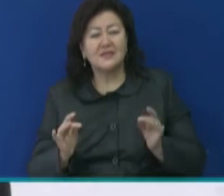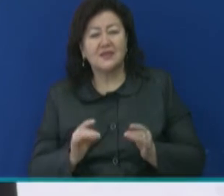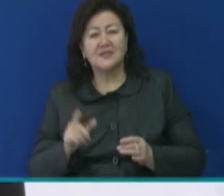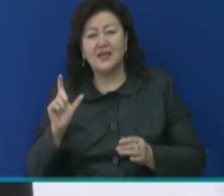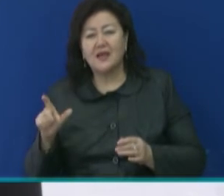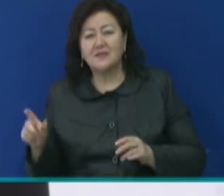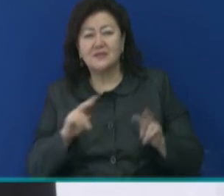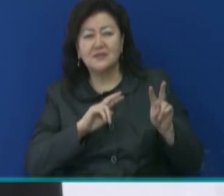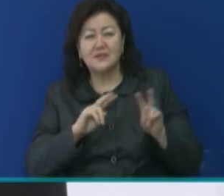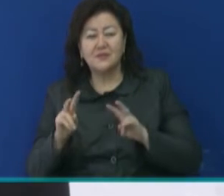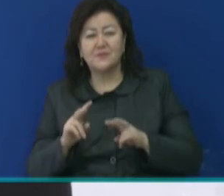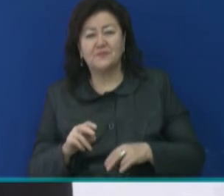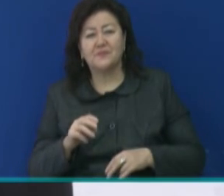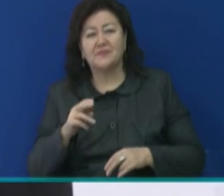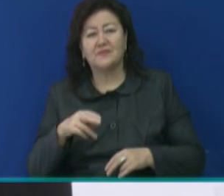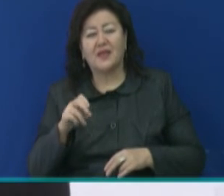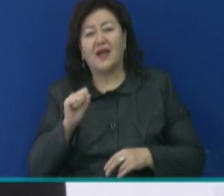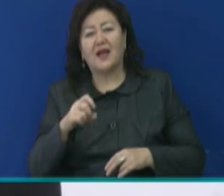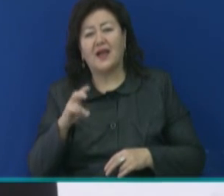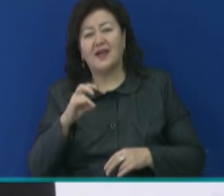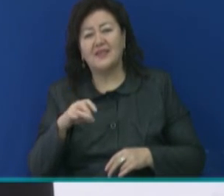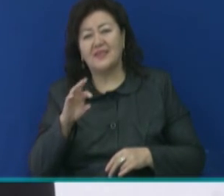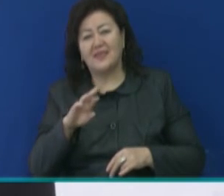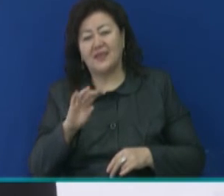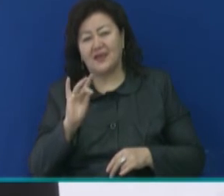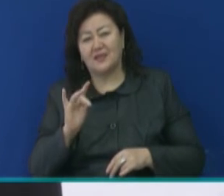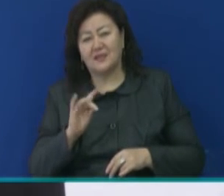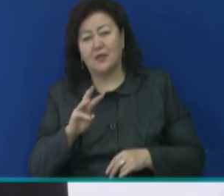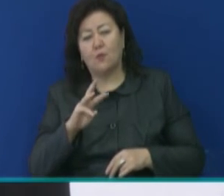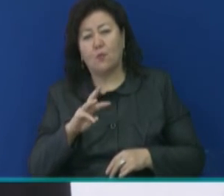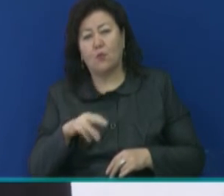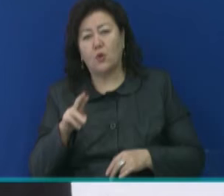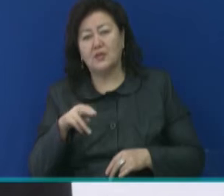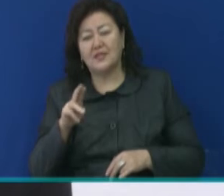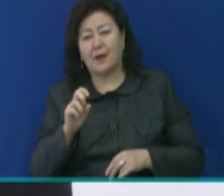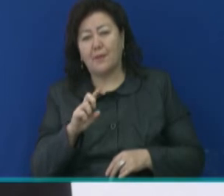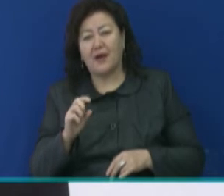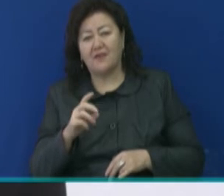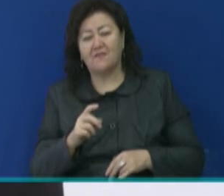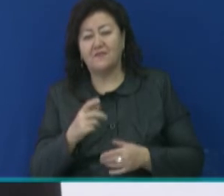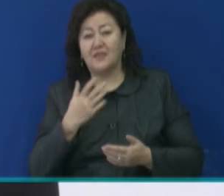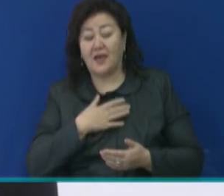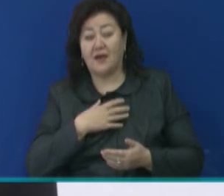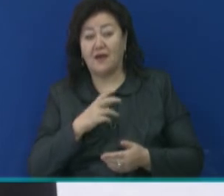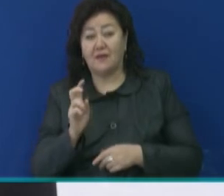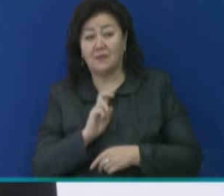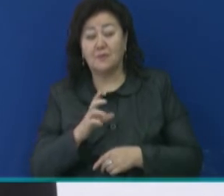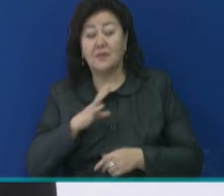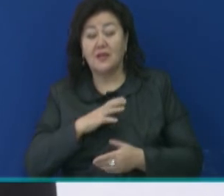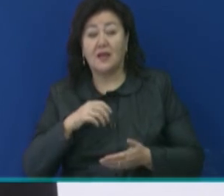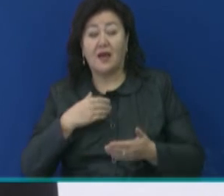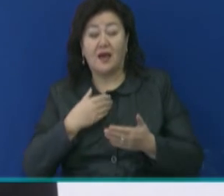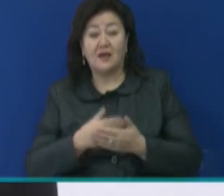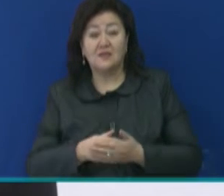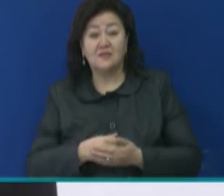справился а нер молдавай в минному людям анияр молдабаев роль которого я исполнил был активным членом